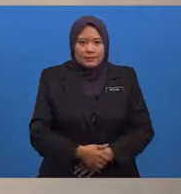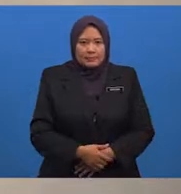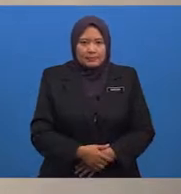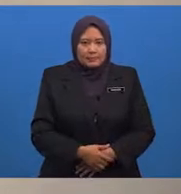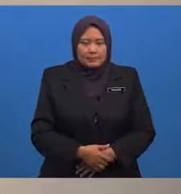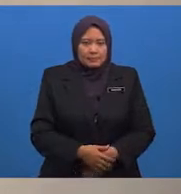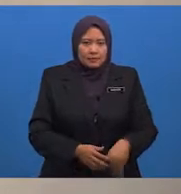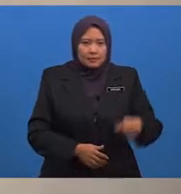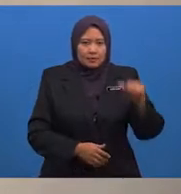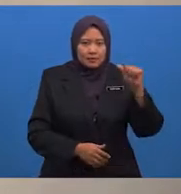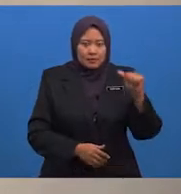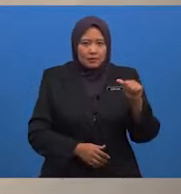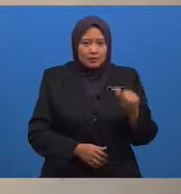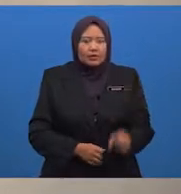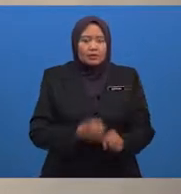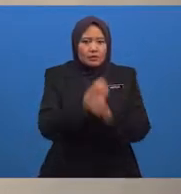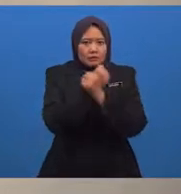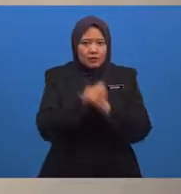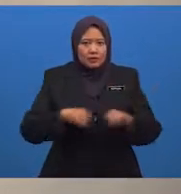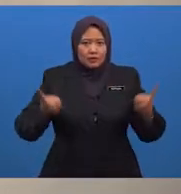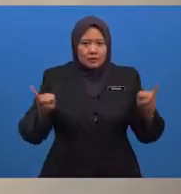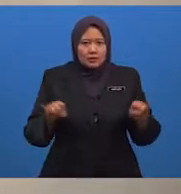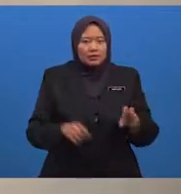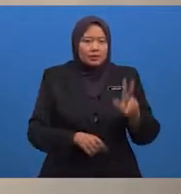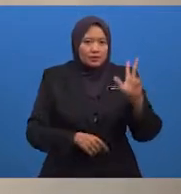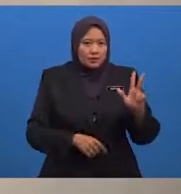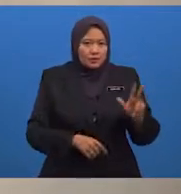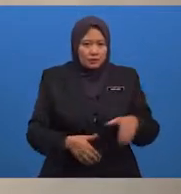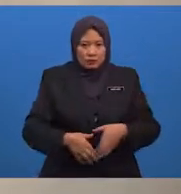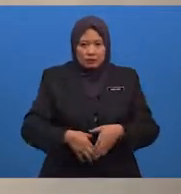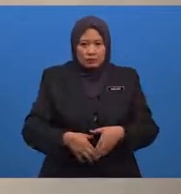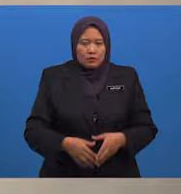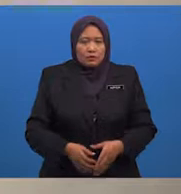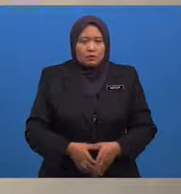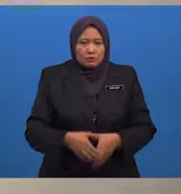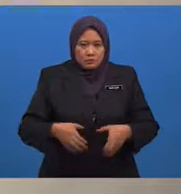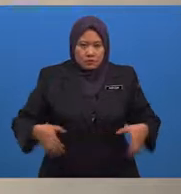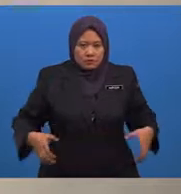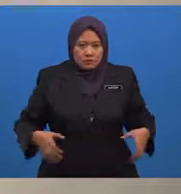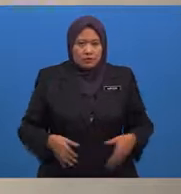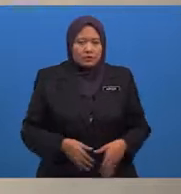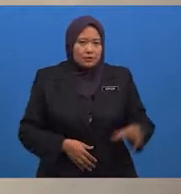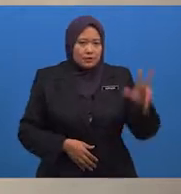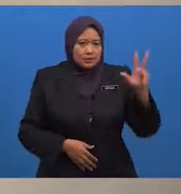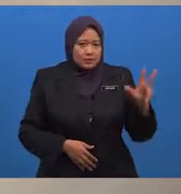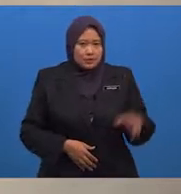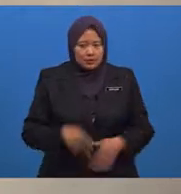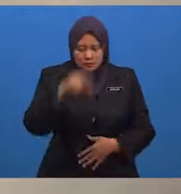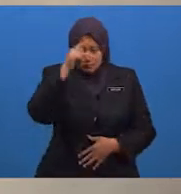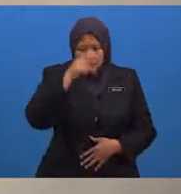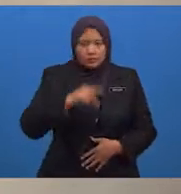A. Berdikari, B. Keberanian, C.